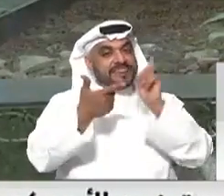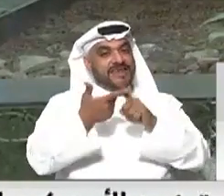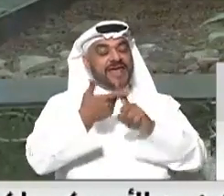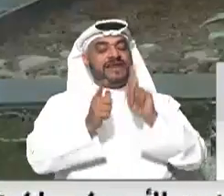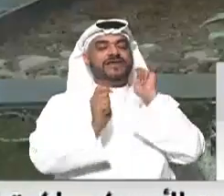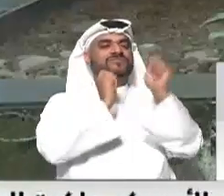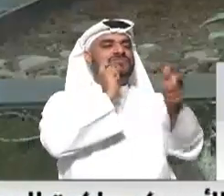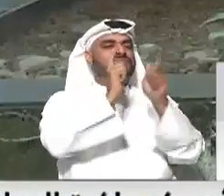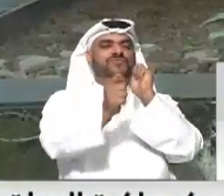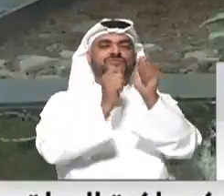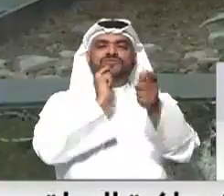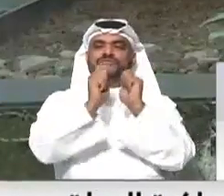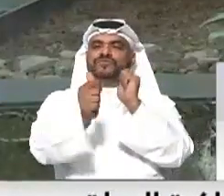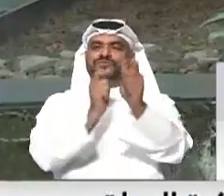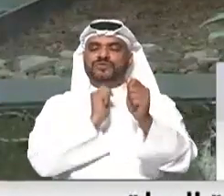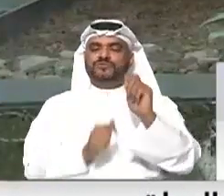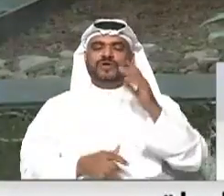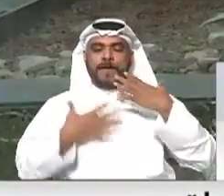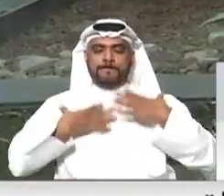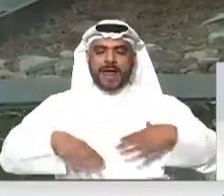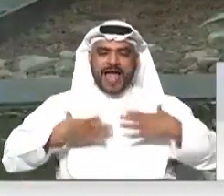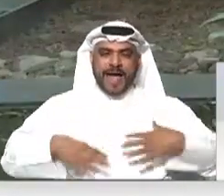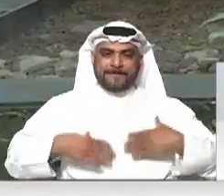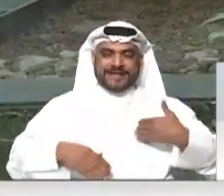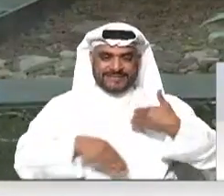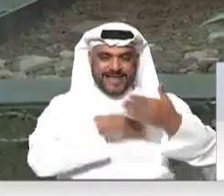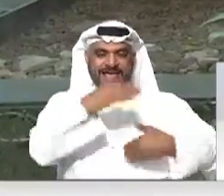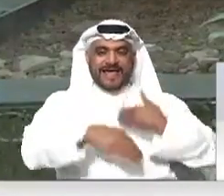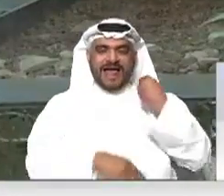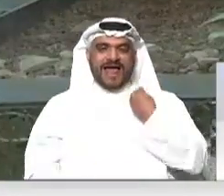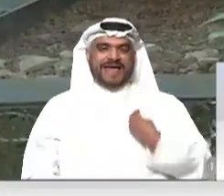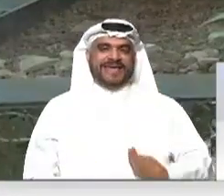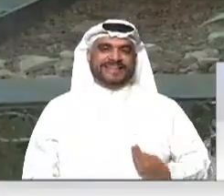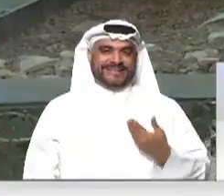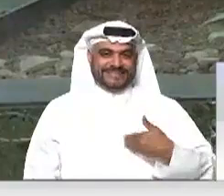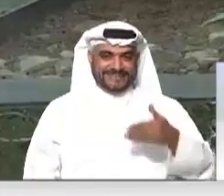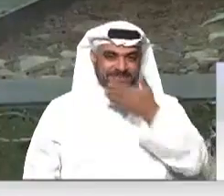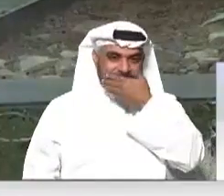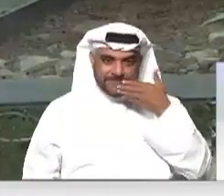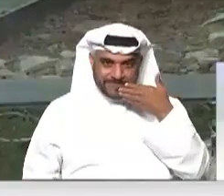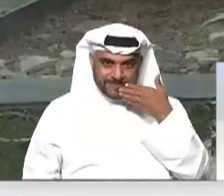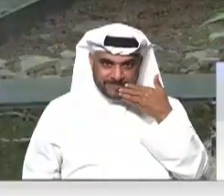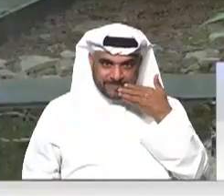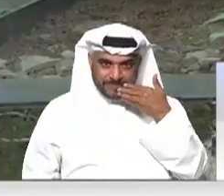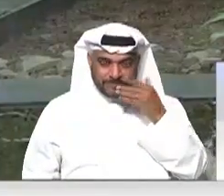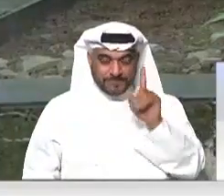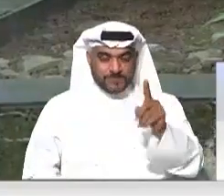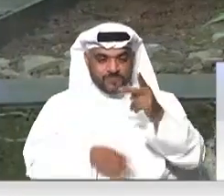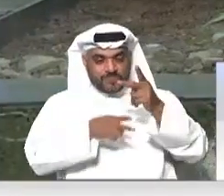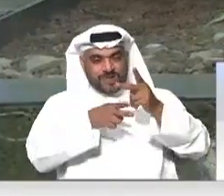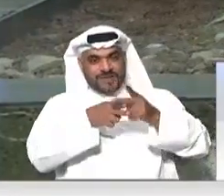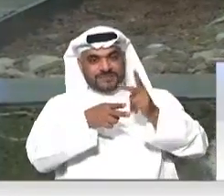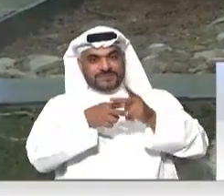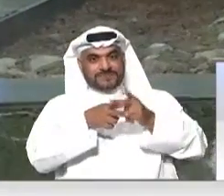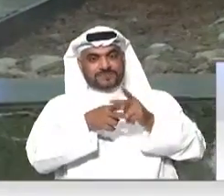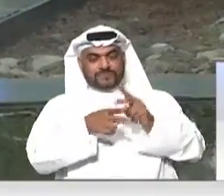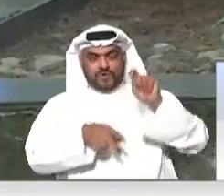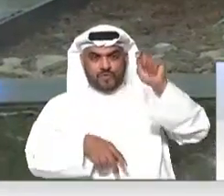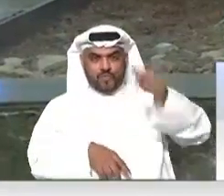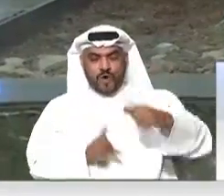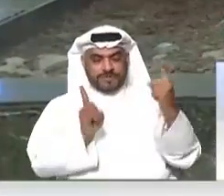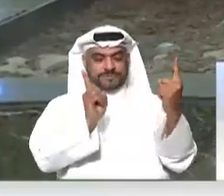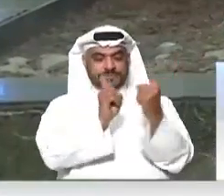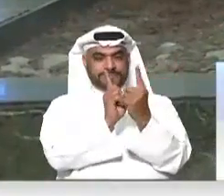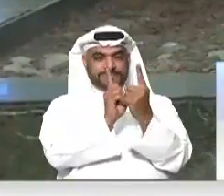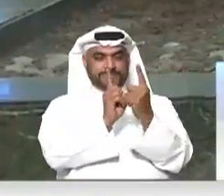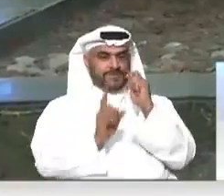هناك لقضاء المستلزمات لعيد الفطر المبارك. وخلال يعني الحديث مع الكثير من المواطنين والمقيمين